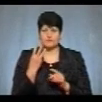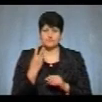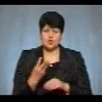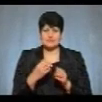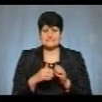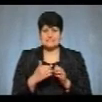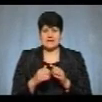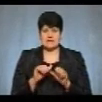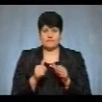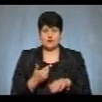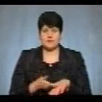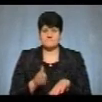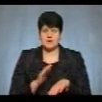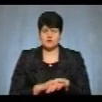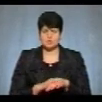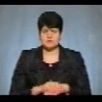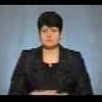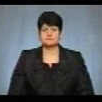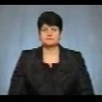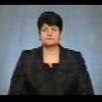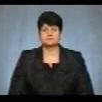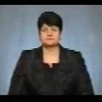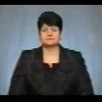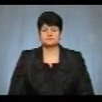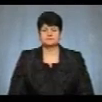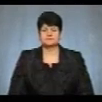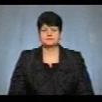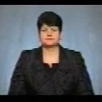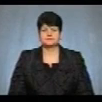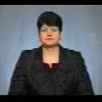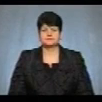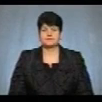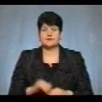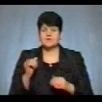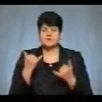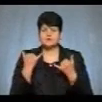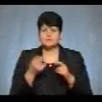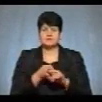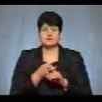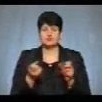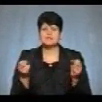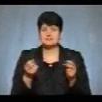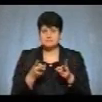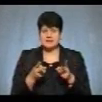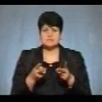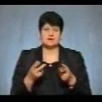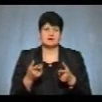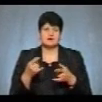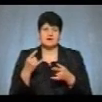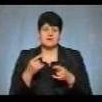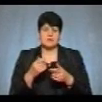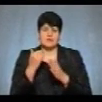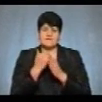важкості перебігу захворювання, каже Марія Павєлєва. І сьогодні у зв'язку зі спецефіром до Дня Героїв Небесної